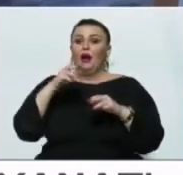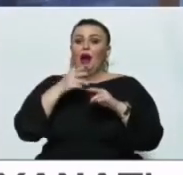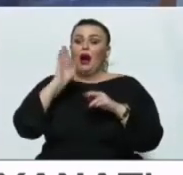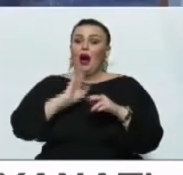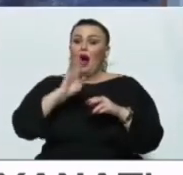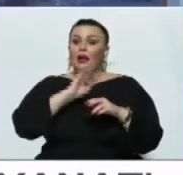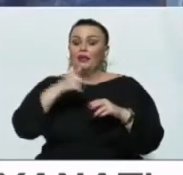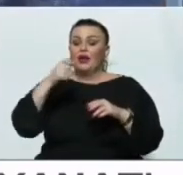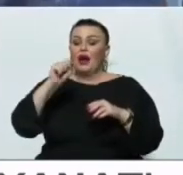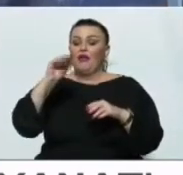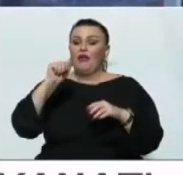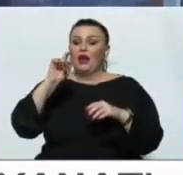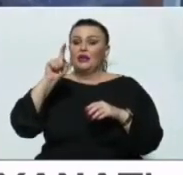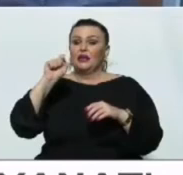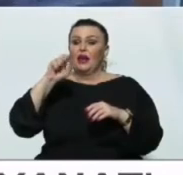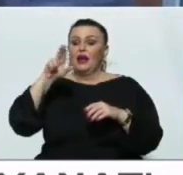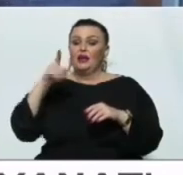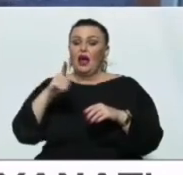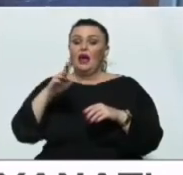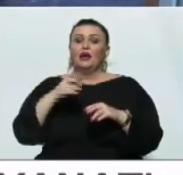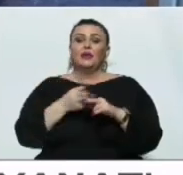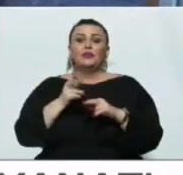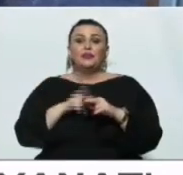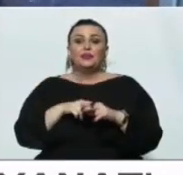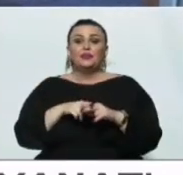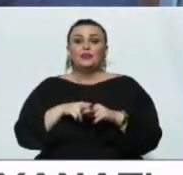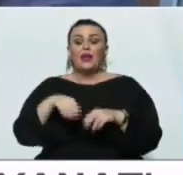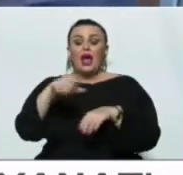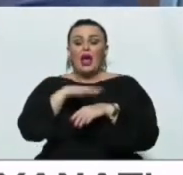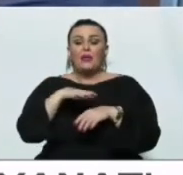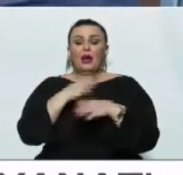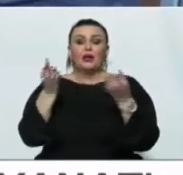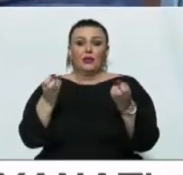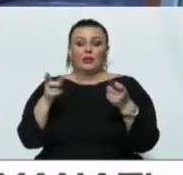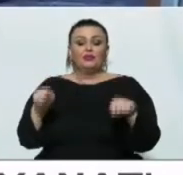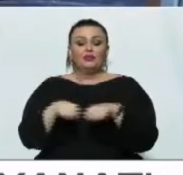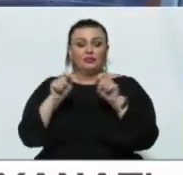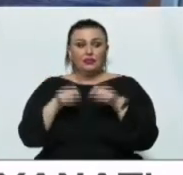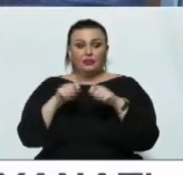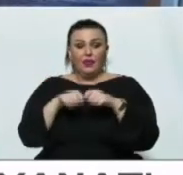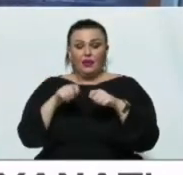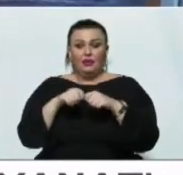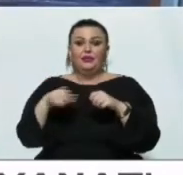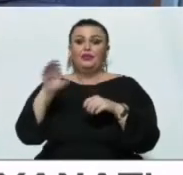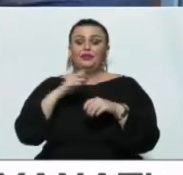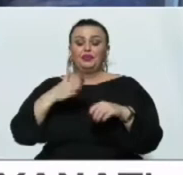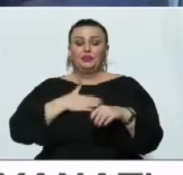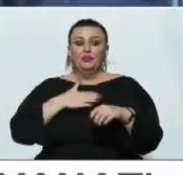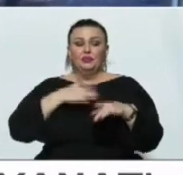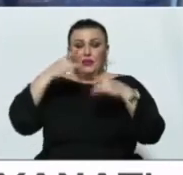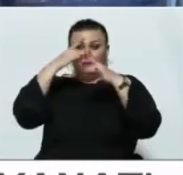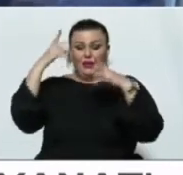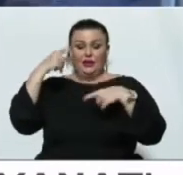Xoş gördünüz, mənə xoş gəlmisiniz. Təşəkkür edirəm. Məryəm xanım, ermənilər növbəti dəfə təxribatçı bir əməl ilə atdılar və bizim